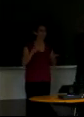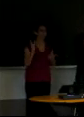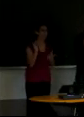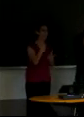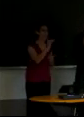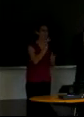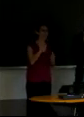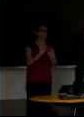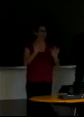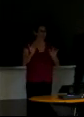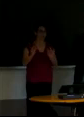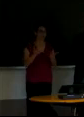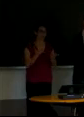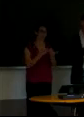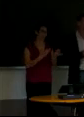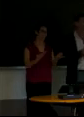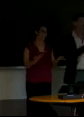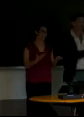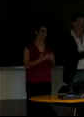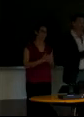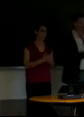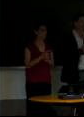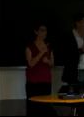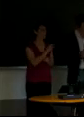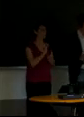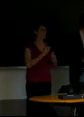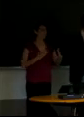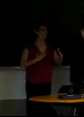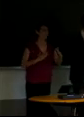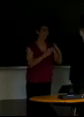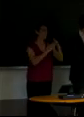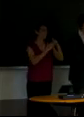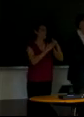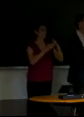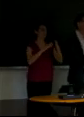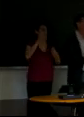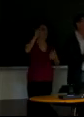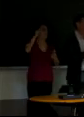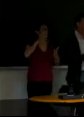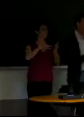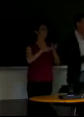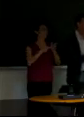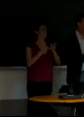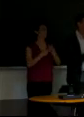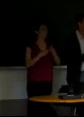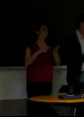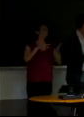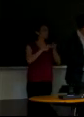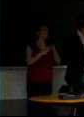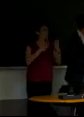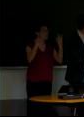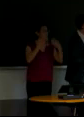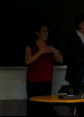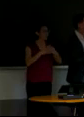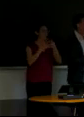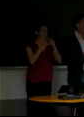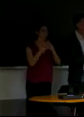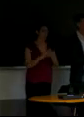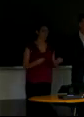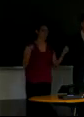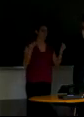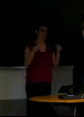l'apice della possibile conoscenza tecnica. Qui l'ingegneria meccanica lo realizza e vi dà la possibilità di studiarlo